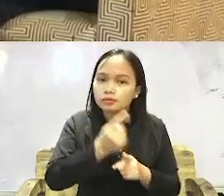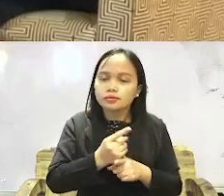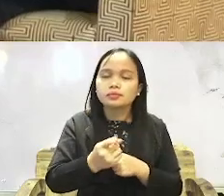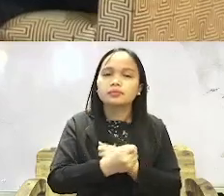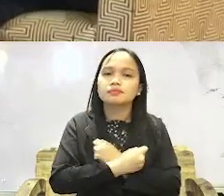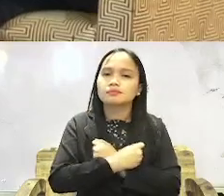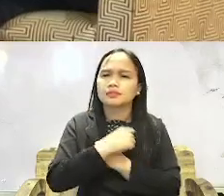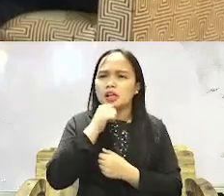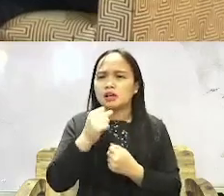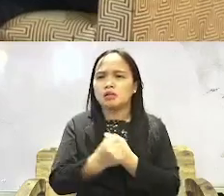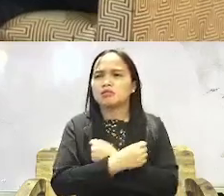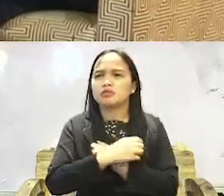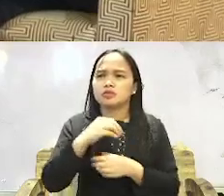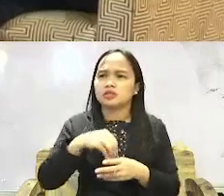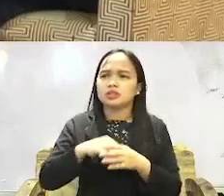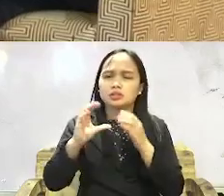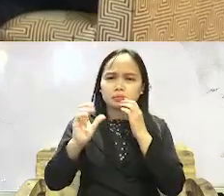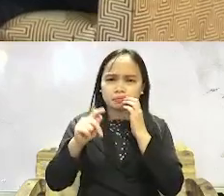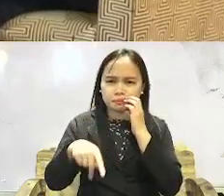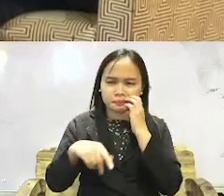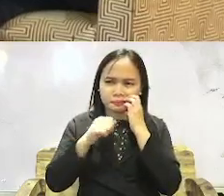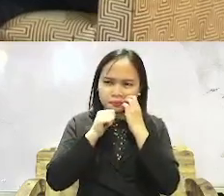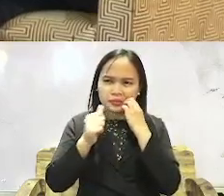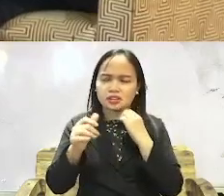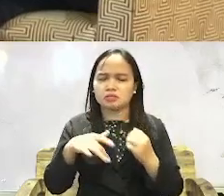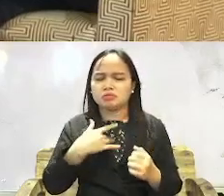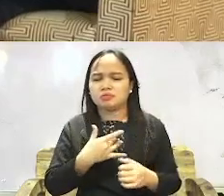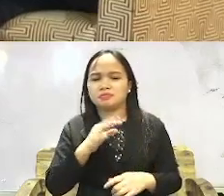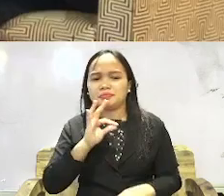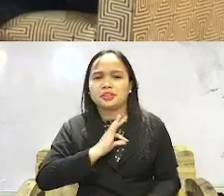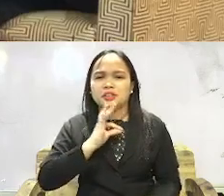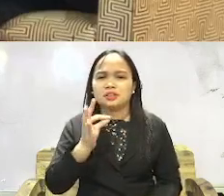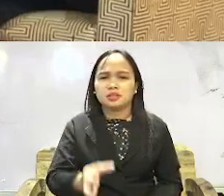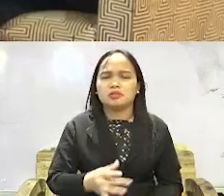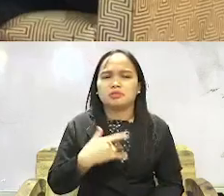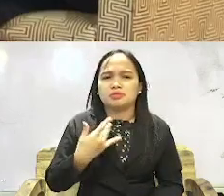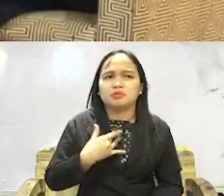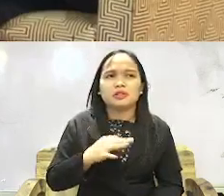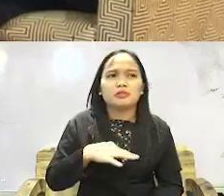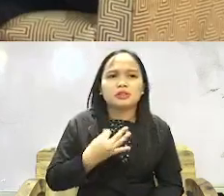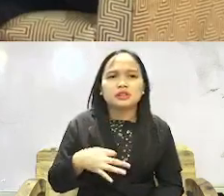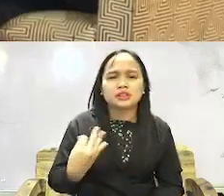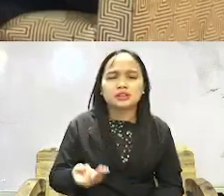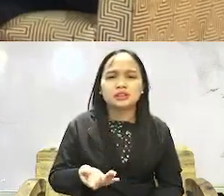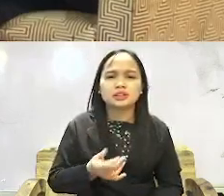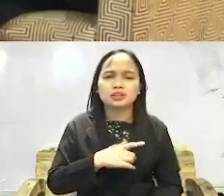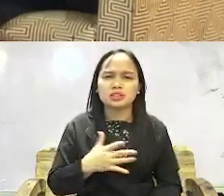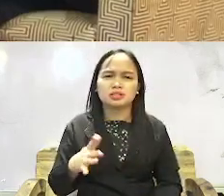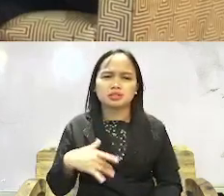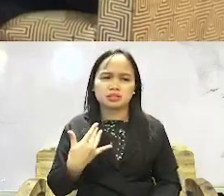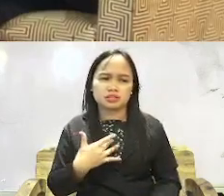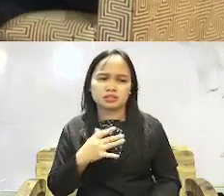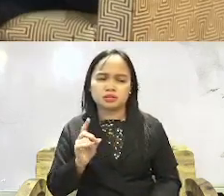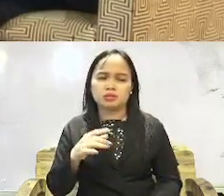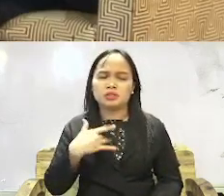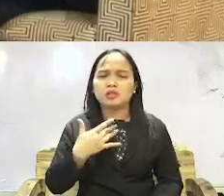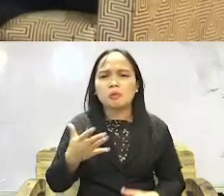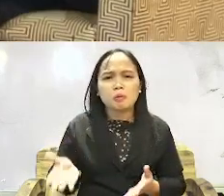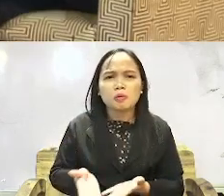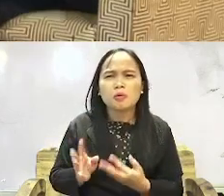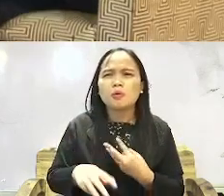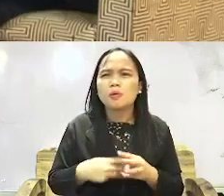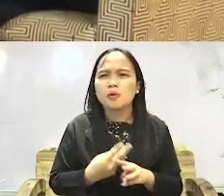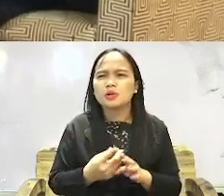pagmamahal sa cellphone, hindi yung pagmamahal sa fashion, sabi, baka makarinig ka pa kasi ng encouragement sa mundo dito sa